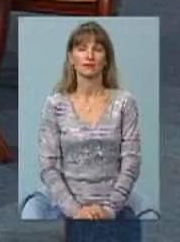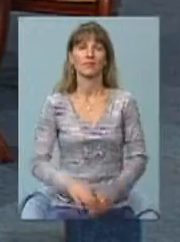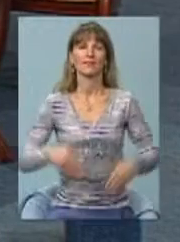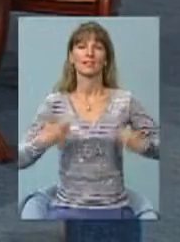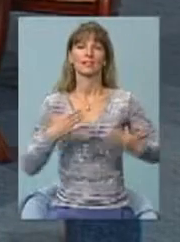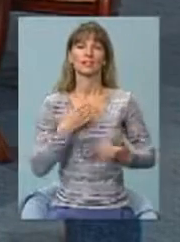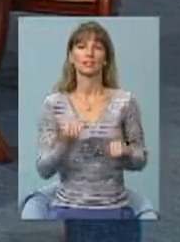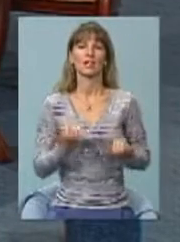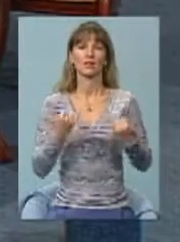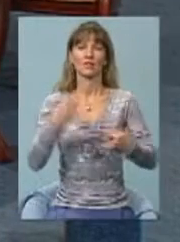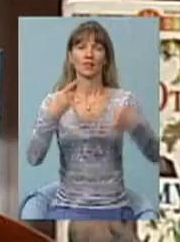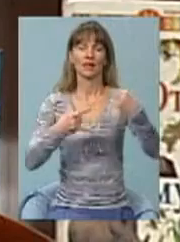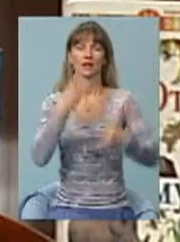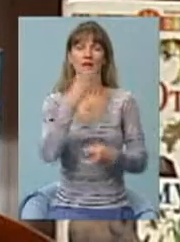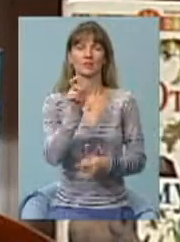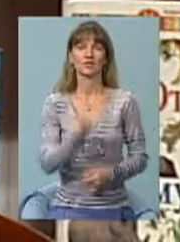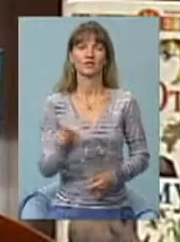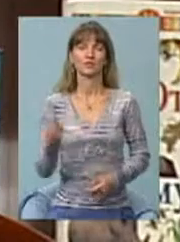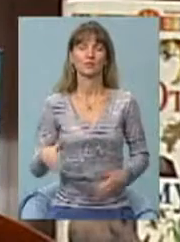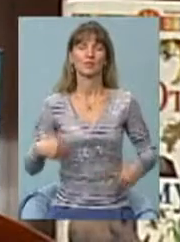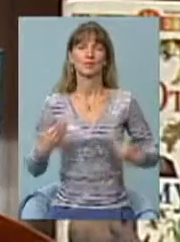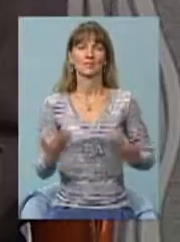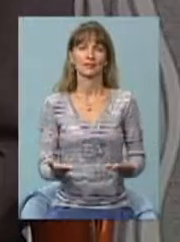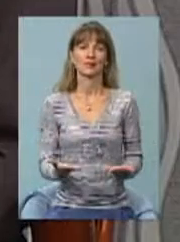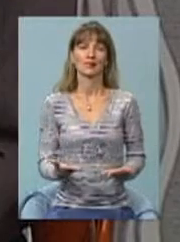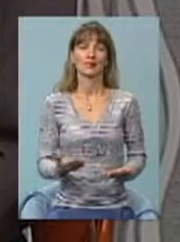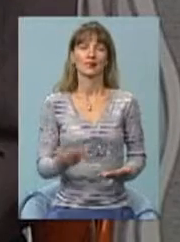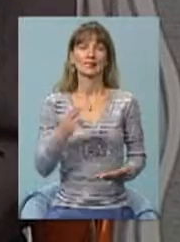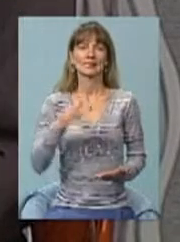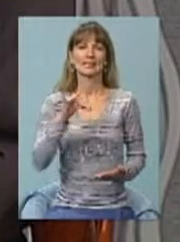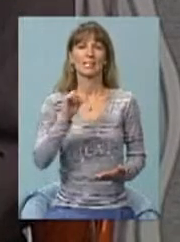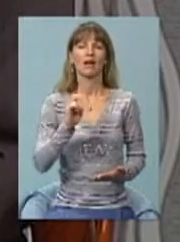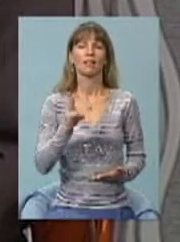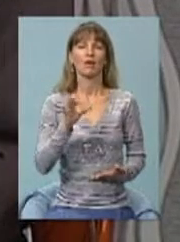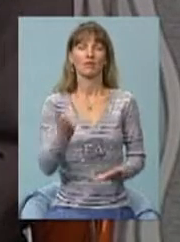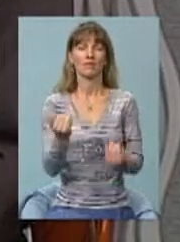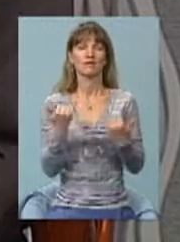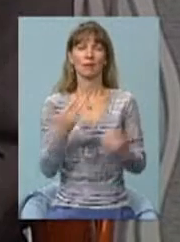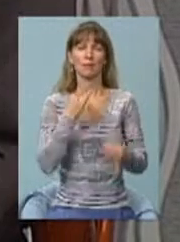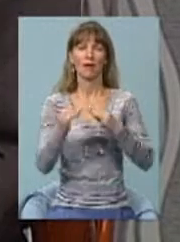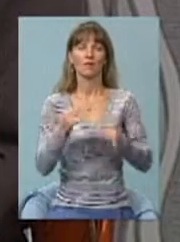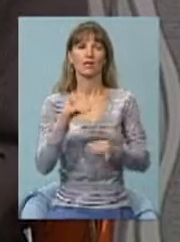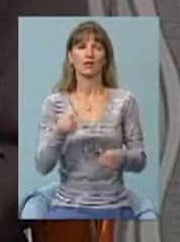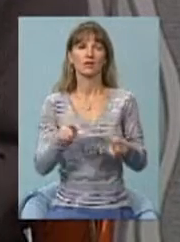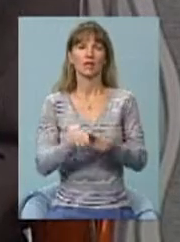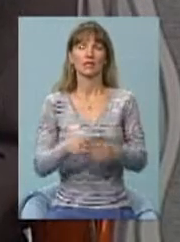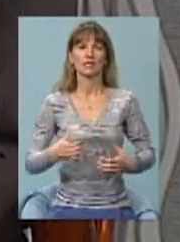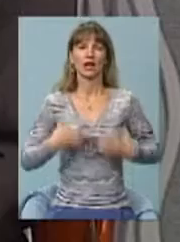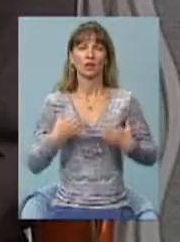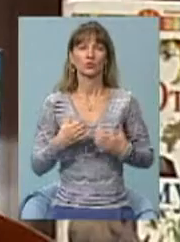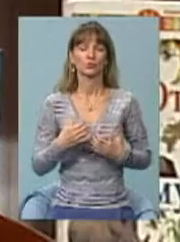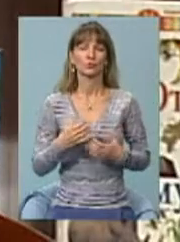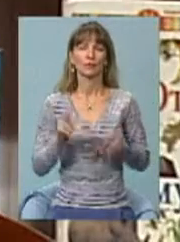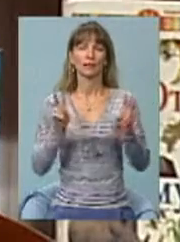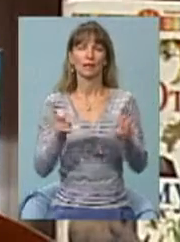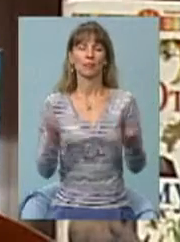Вітаю, наші шановні телеглядачі! Привіт! Діанко, давай ми з тобою сьогодні поговоримо на таку страшну та зубату